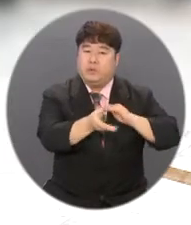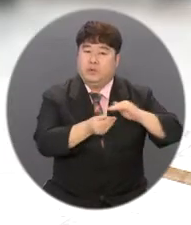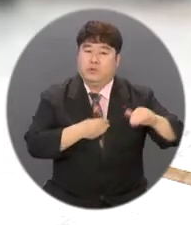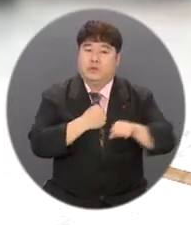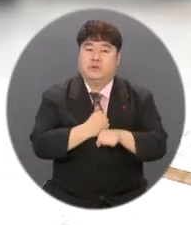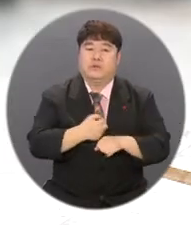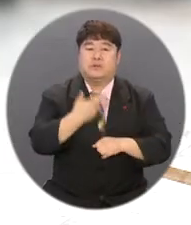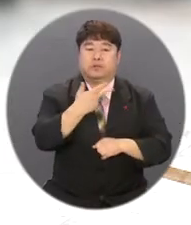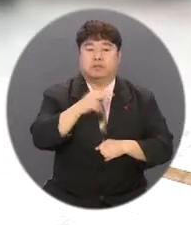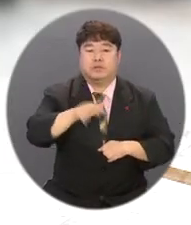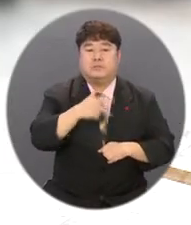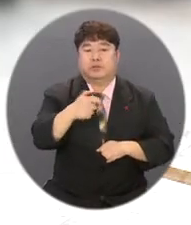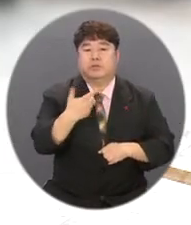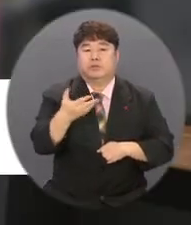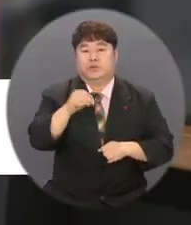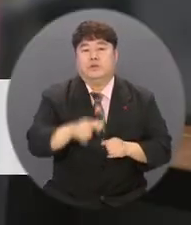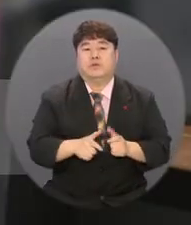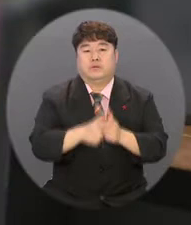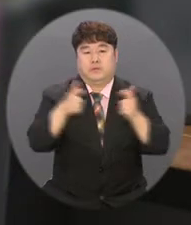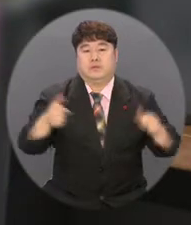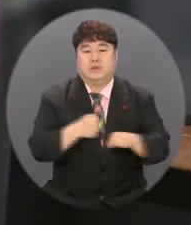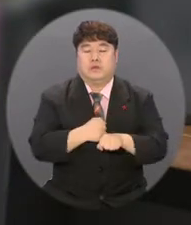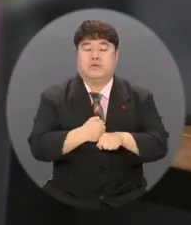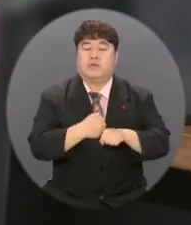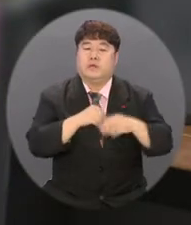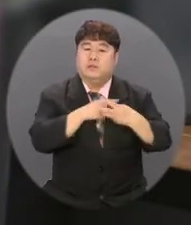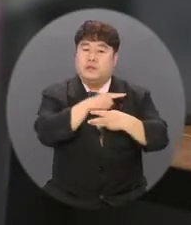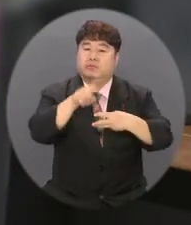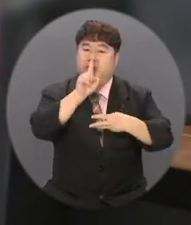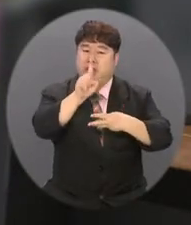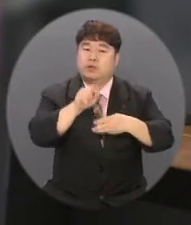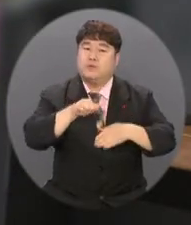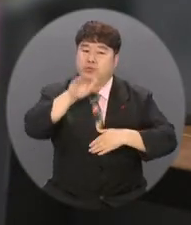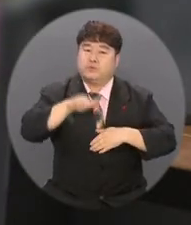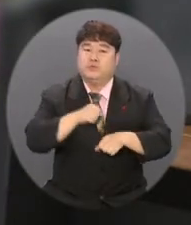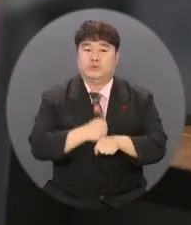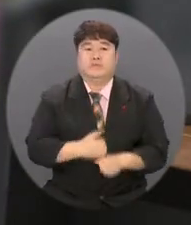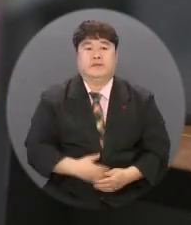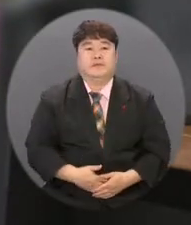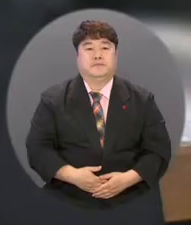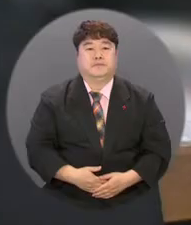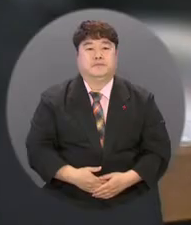768억 원이 증가하는 데 그쳐 전달의 3분의 1 수준에 머물렀습니다.